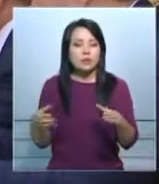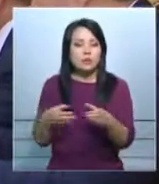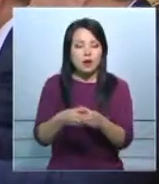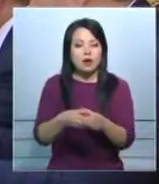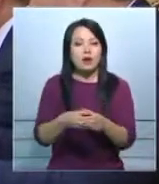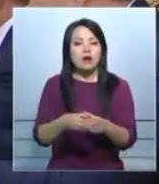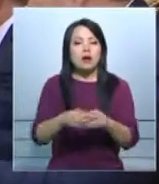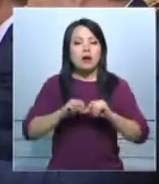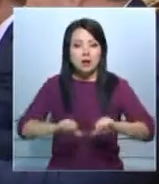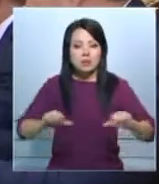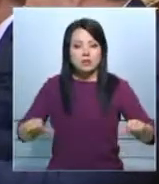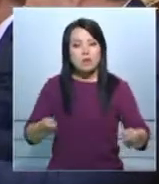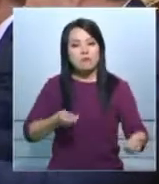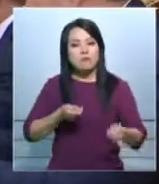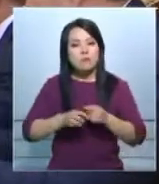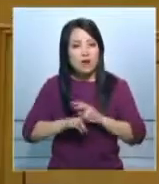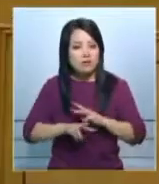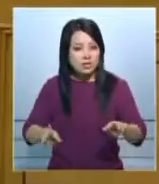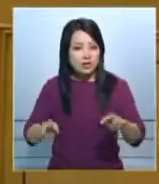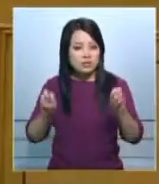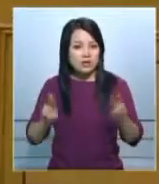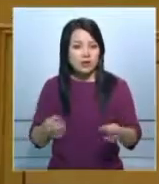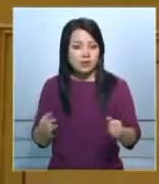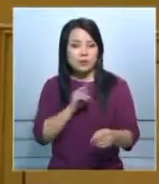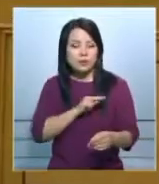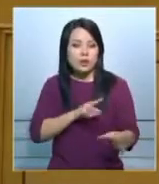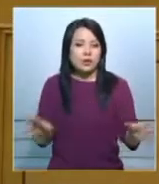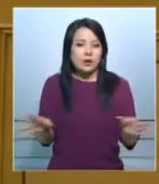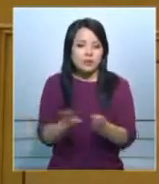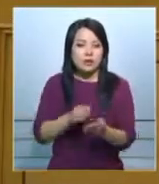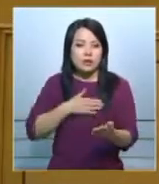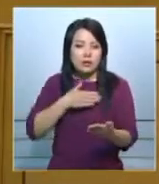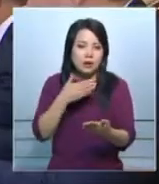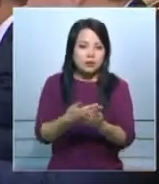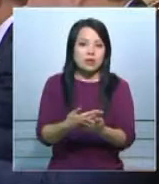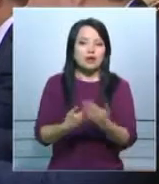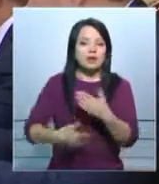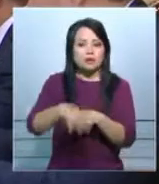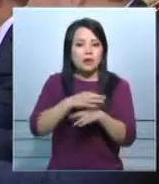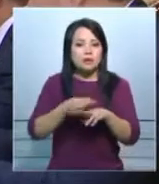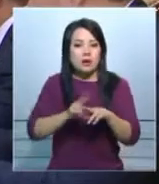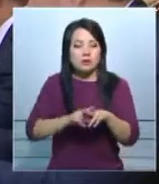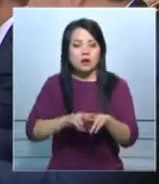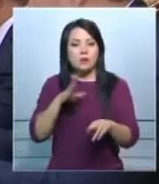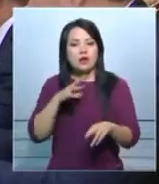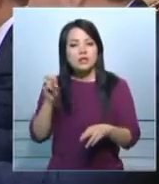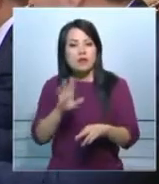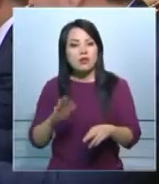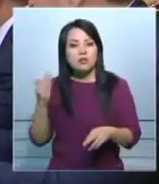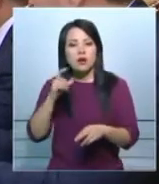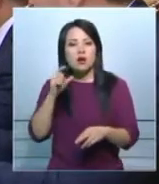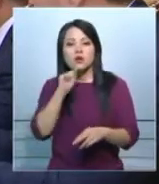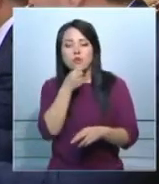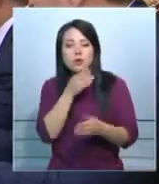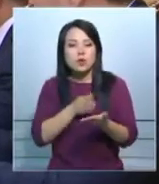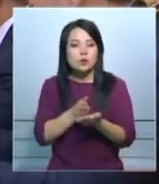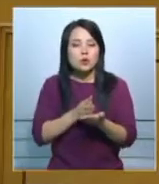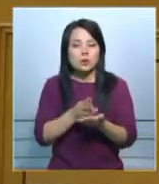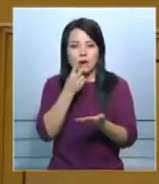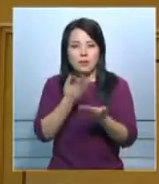правительствам надо работать, чтобы не получилось, что все эти издержки якобы из-за Евразийского экономического союза.